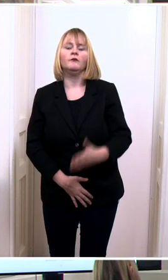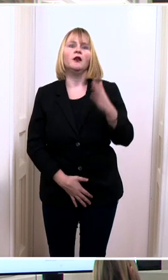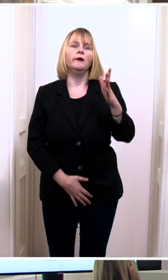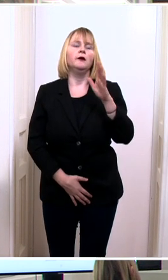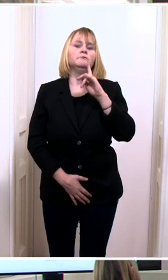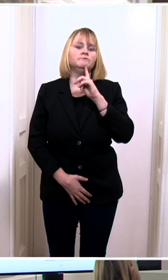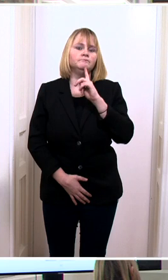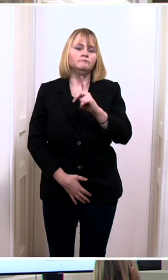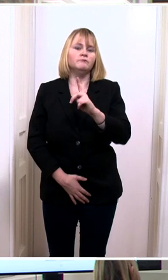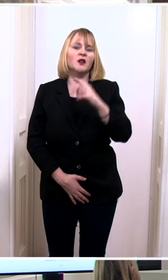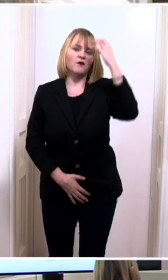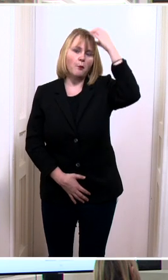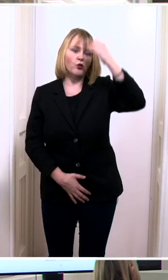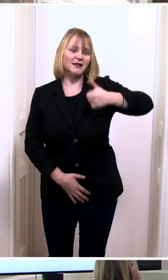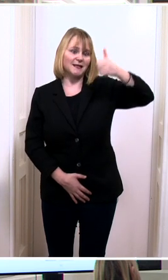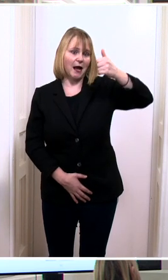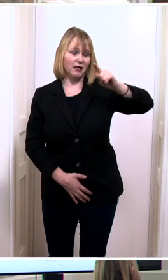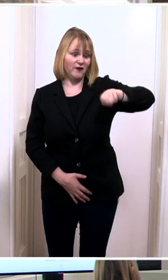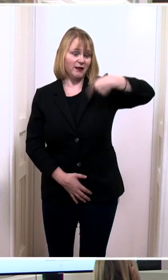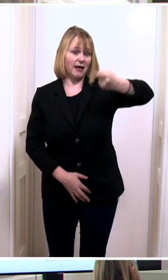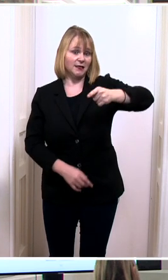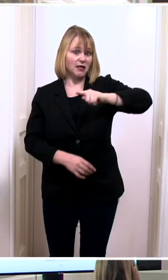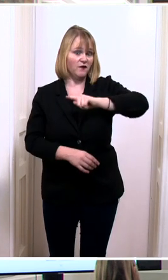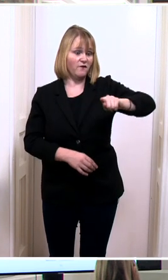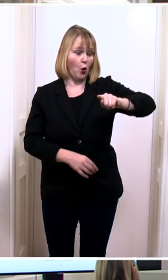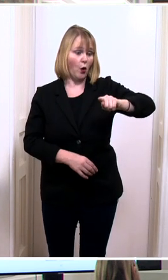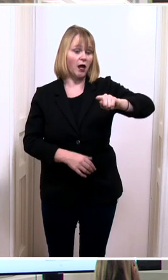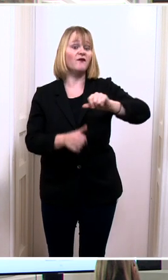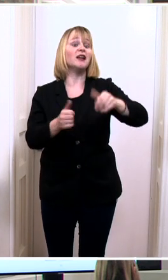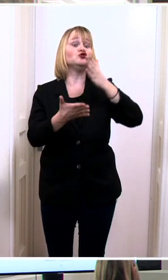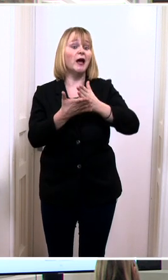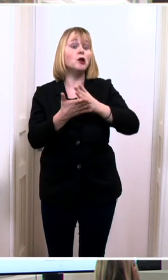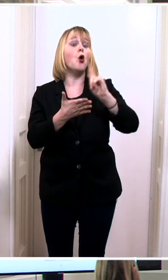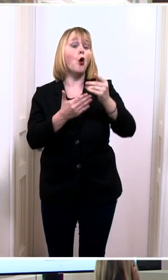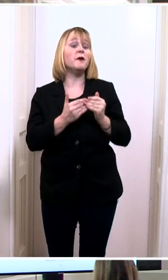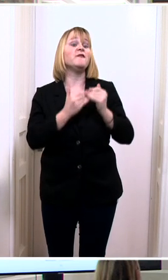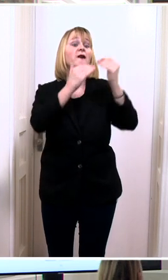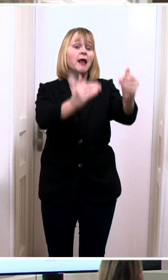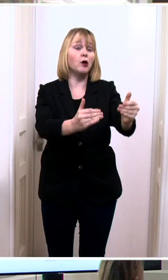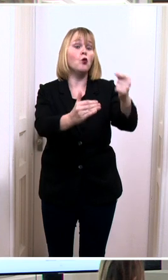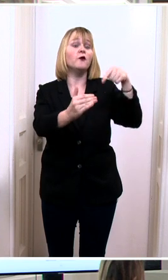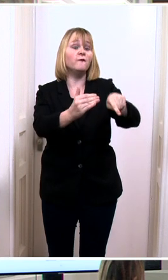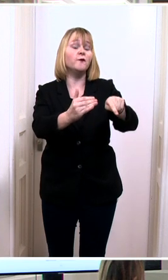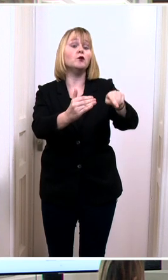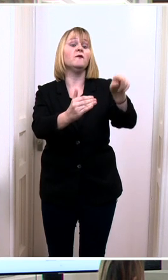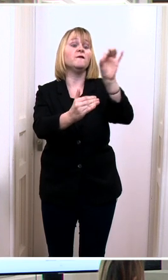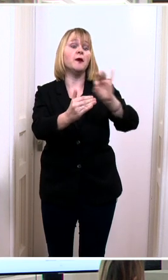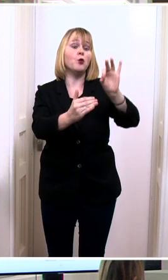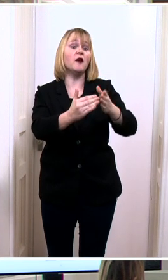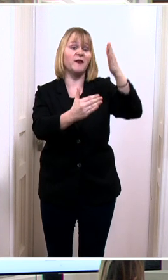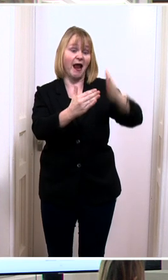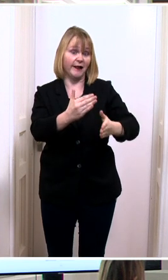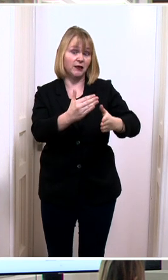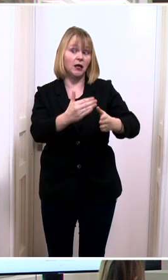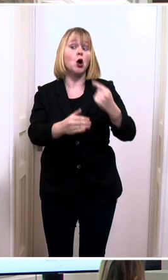Der Bundesrat entscheidet ja nächste Woche über die Verlängerung bis Ende Februar. Sie haben ja schon angedeutet, dass Liechtenstein dann